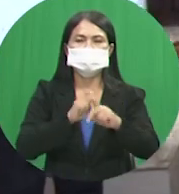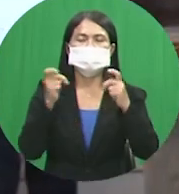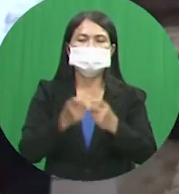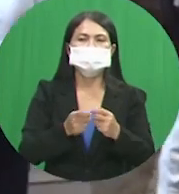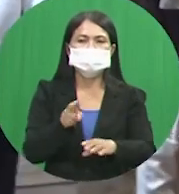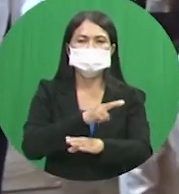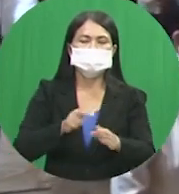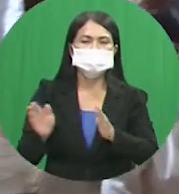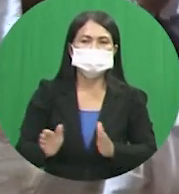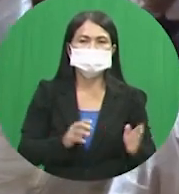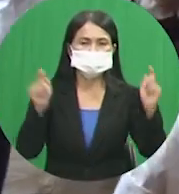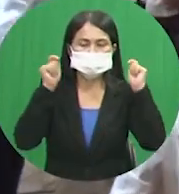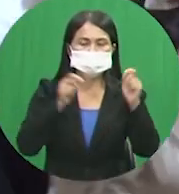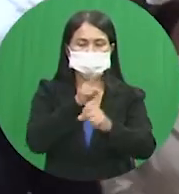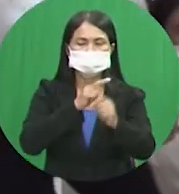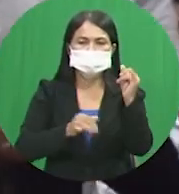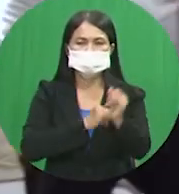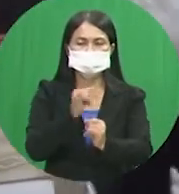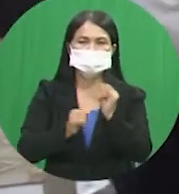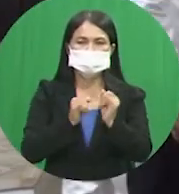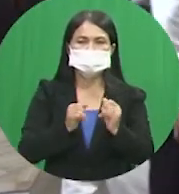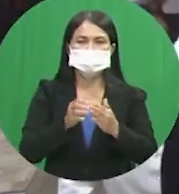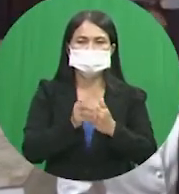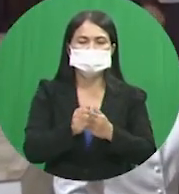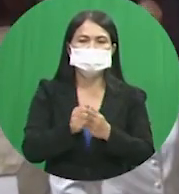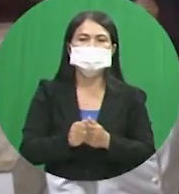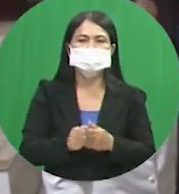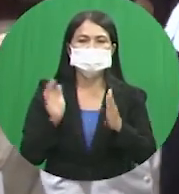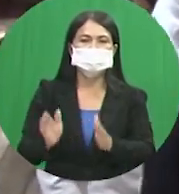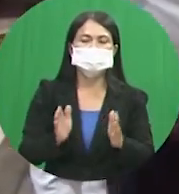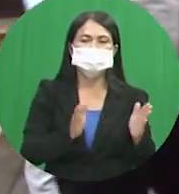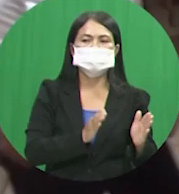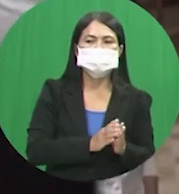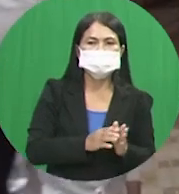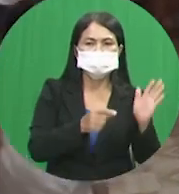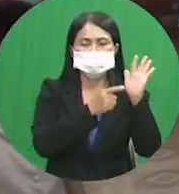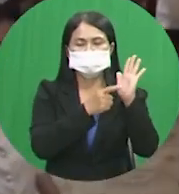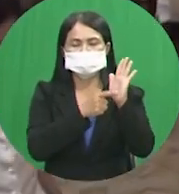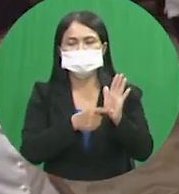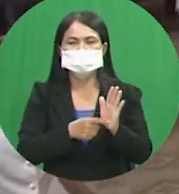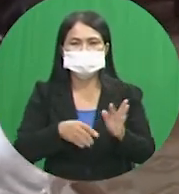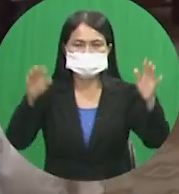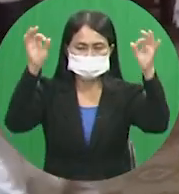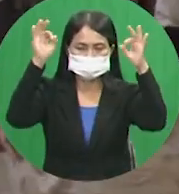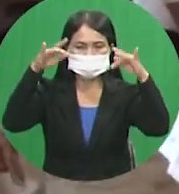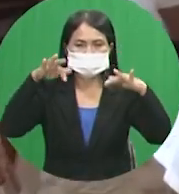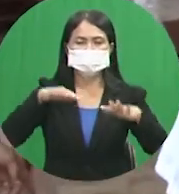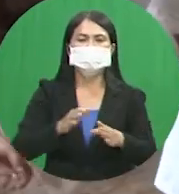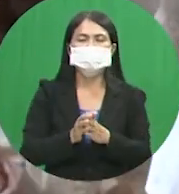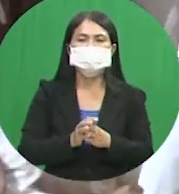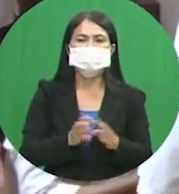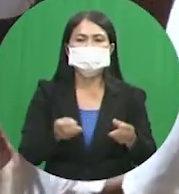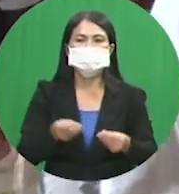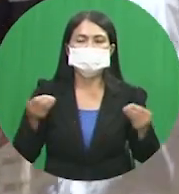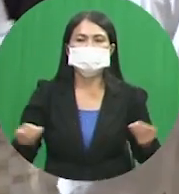กาเจียริบจอมบอนเจียอันตรายเจียบานน้อมยกหนึ่งริบจอมเนื้อเตียนจำแนมแปลภาษาพร้อมแต่งเตยเ